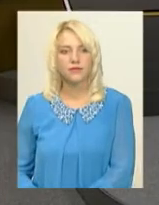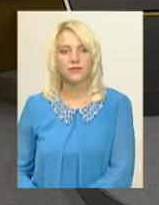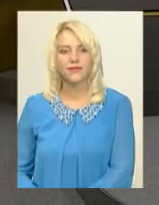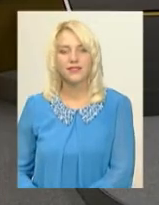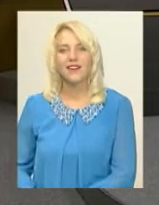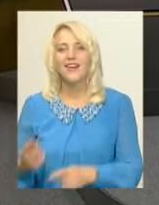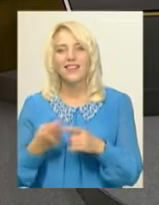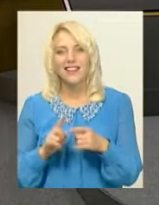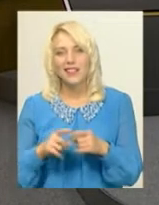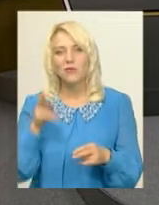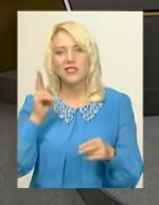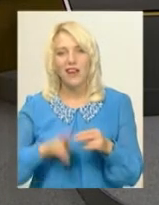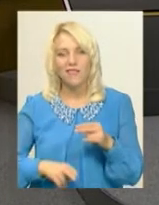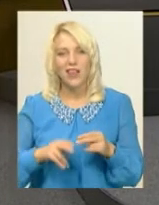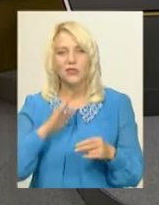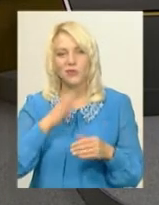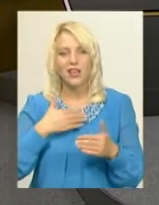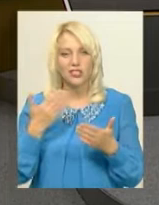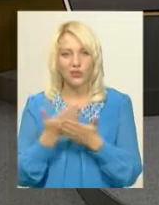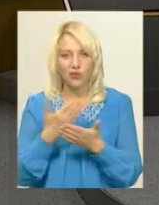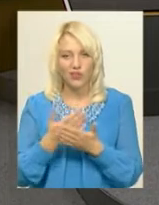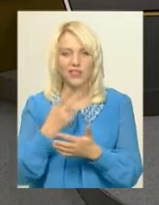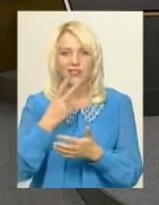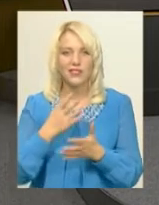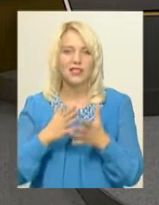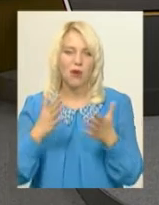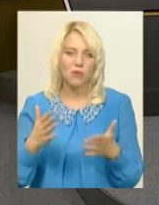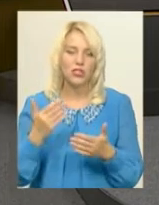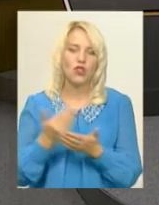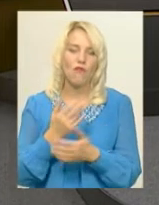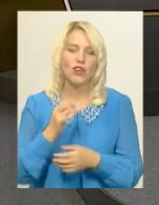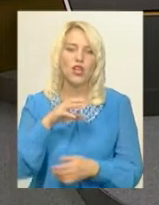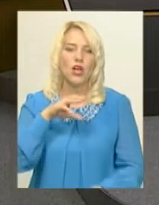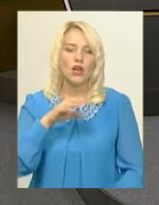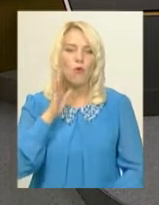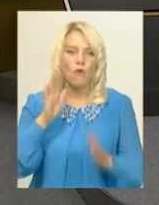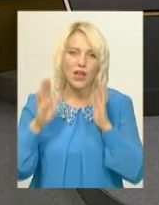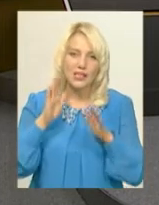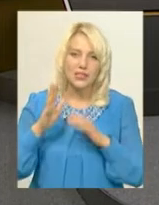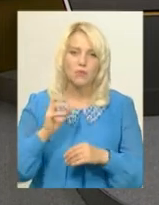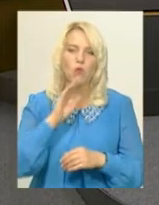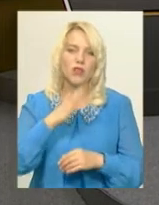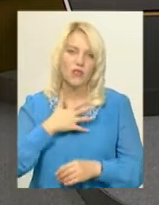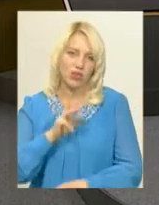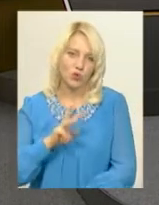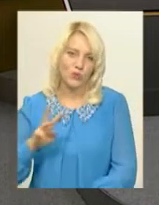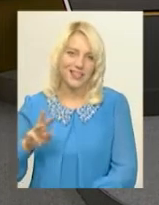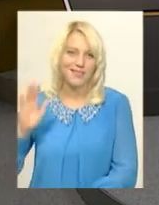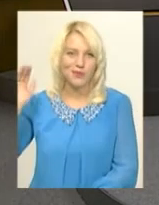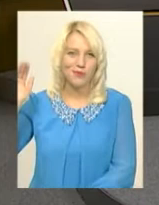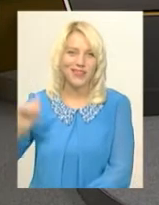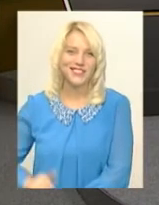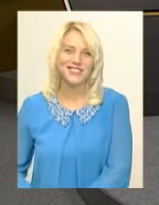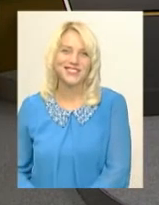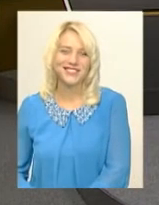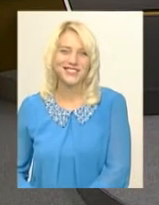І на цьому ми завершуємо випуск. Більше новин дивіться на нашому каналі YouTube, у мережі Facebook та на нашому сайті. До зустрічі в